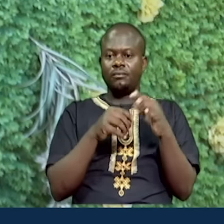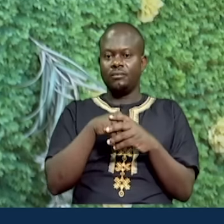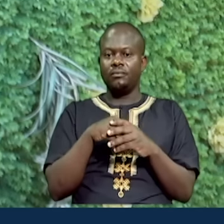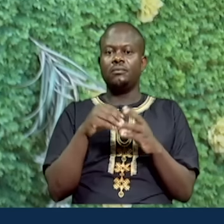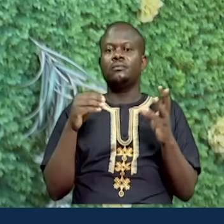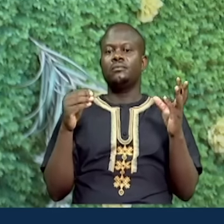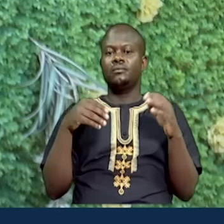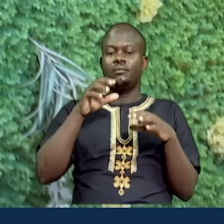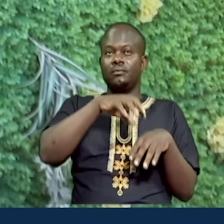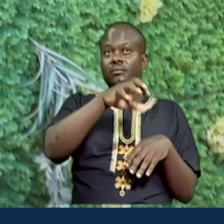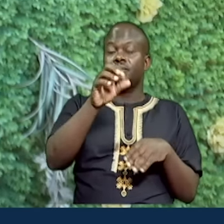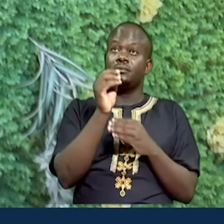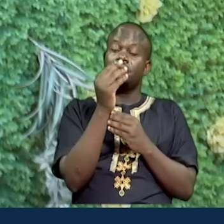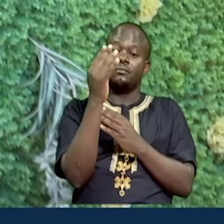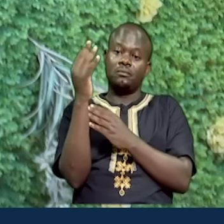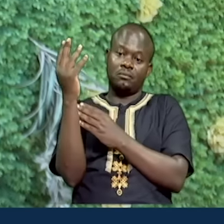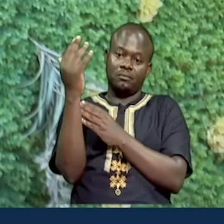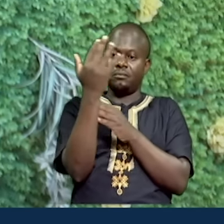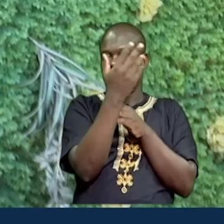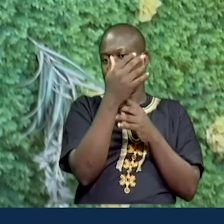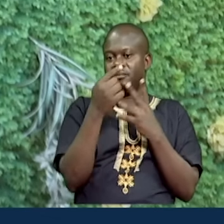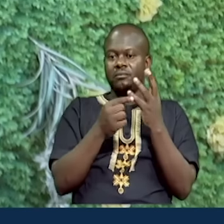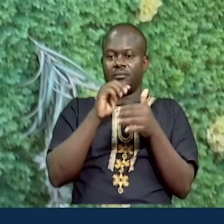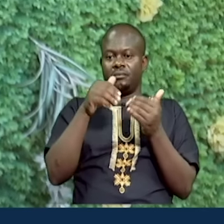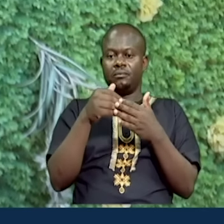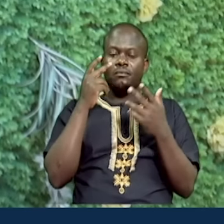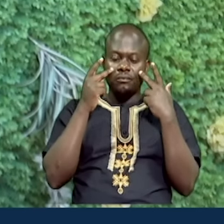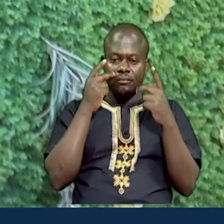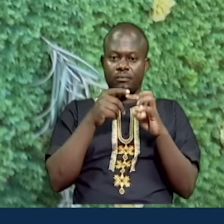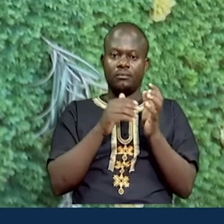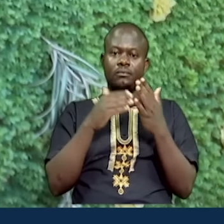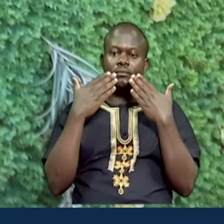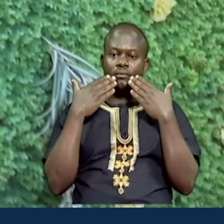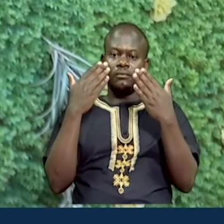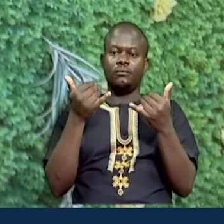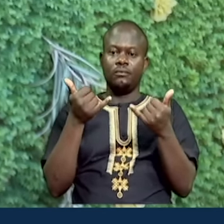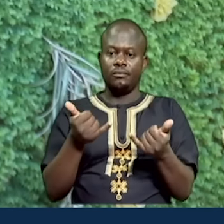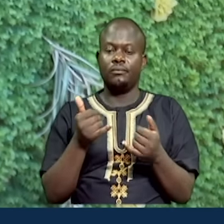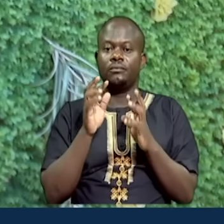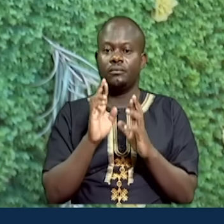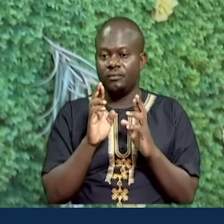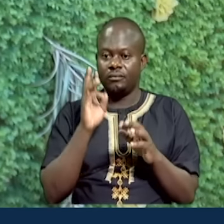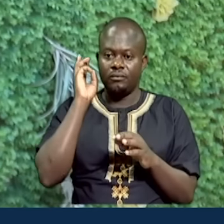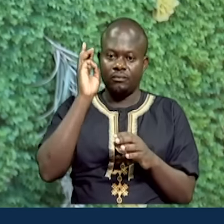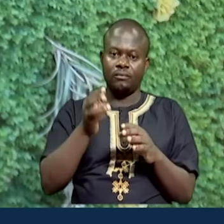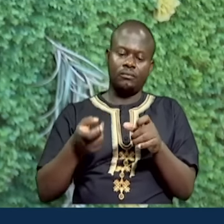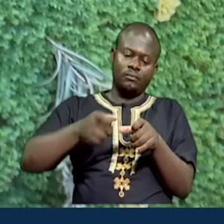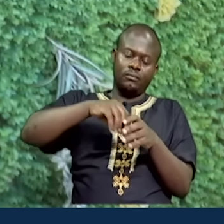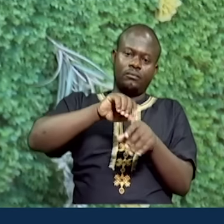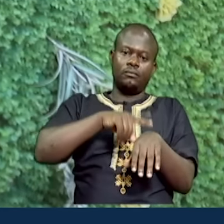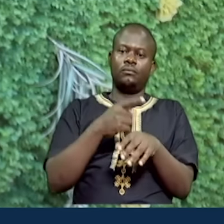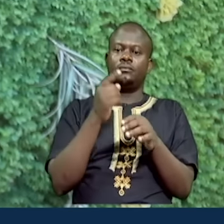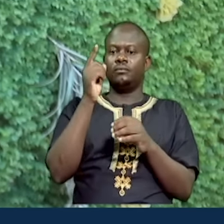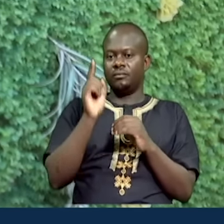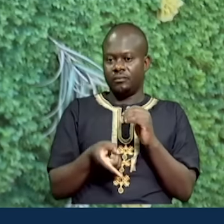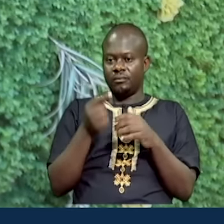n'ikibingo tugenda tumurika. Ibyo byose twarabibonye kandi turabishima. Ubu ngubu twizeye yuko bizikuba noneho ishuri igihumbi